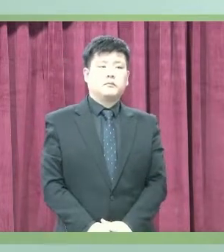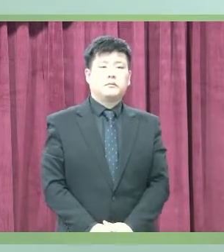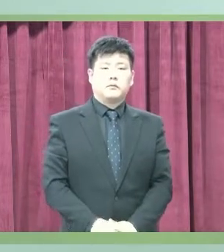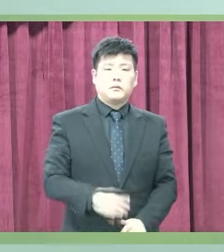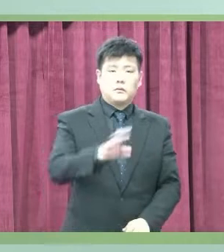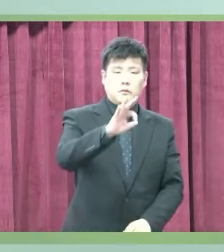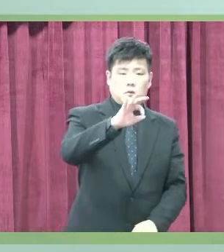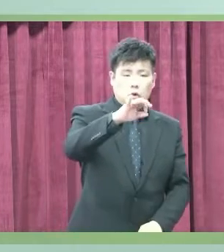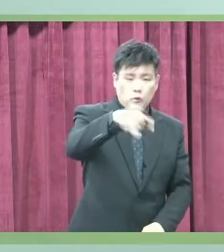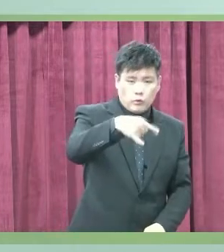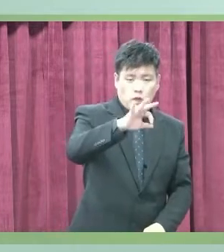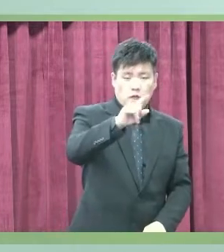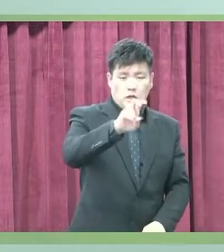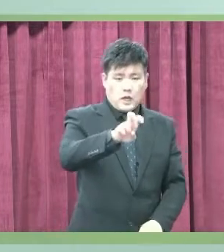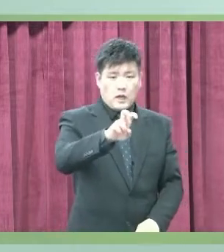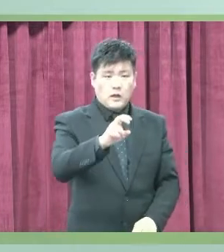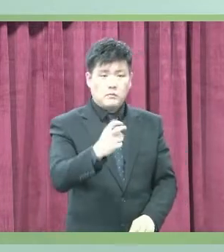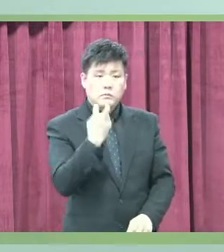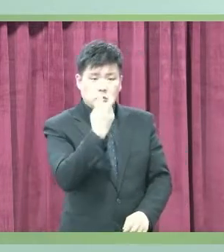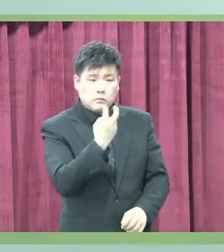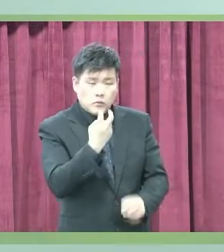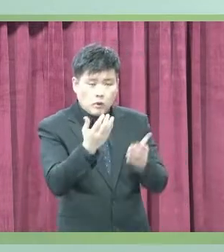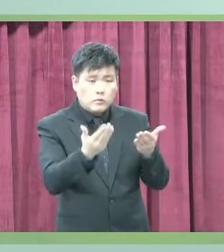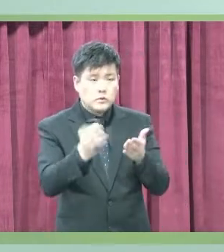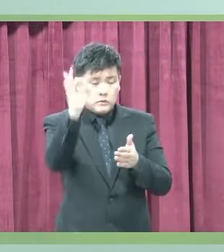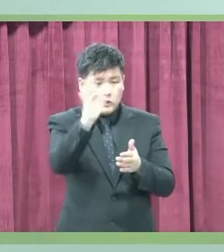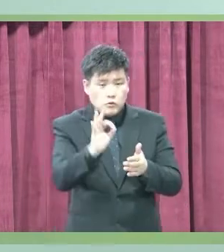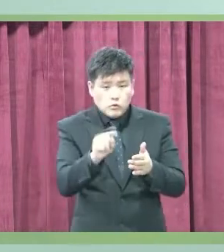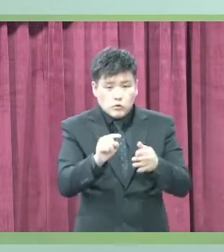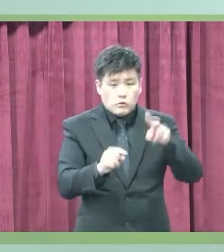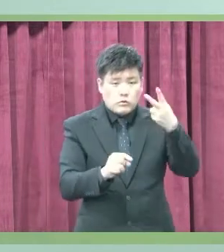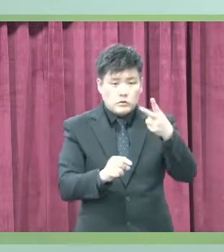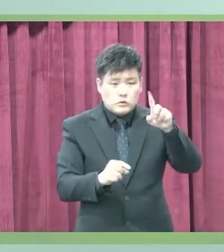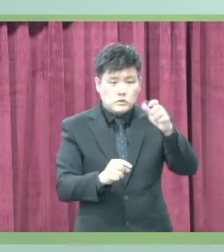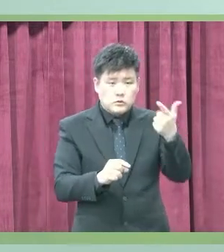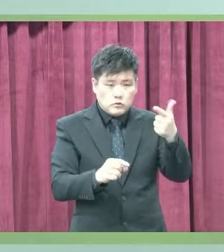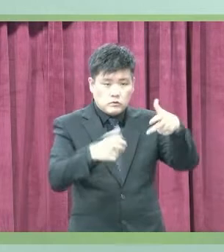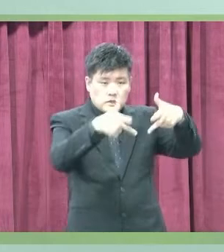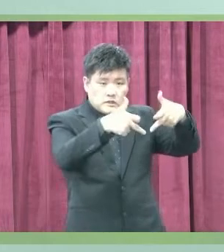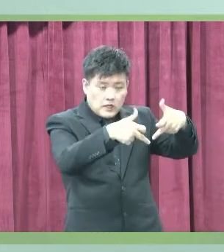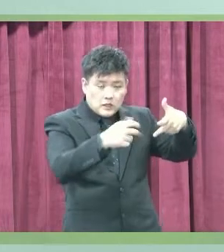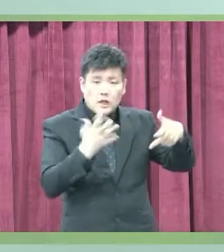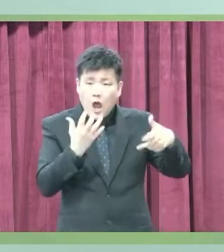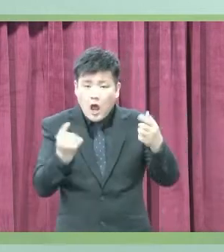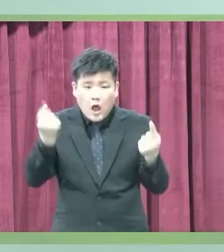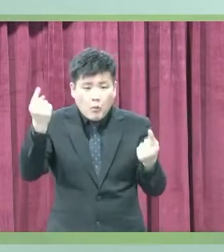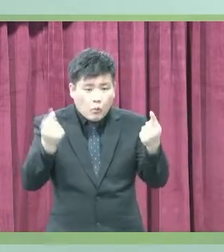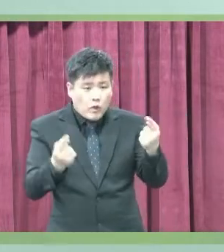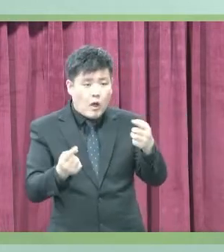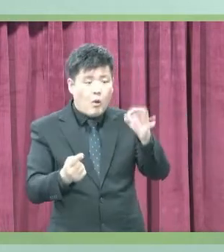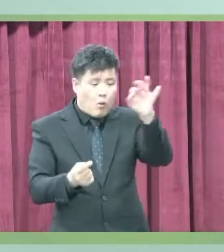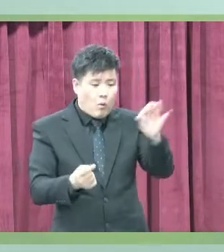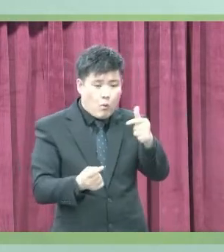위암검진의 수검률을 보시면 2012년에는 장애인이 전체 인구보다 더 높았지만